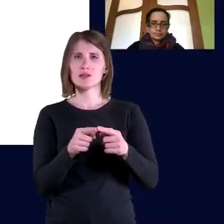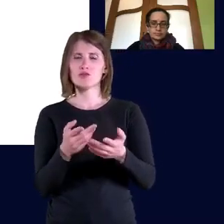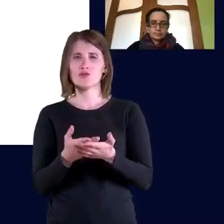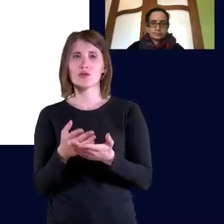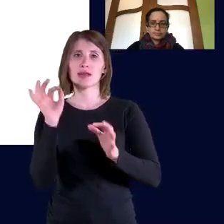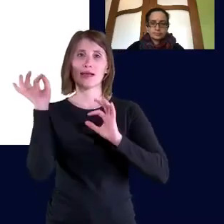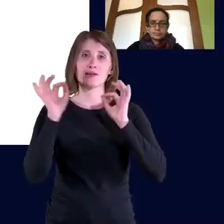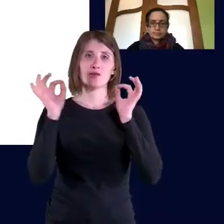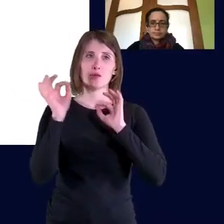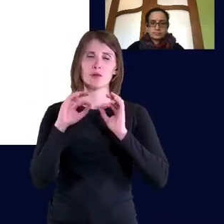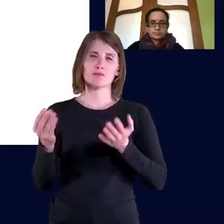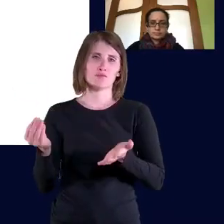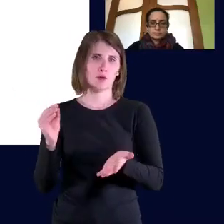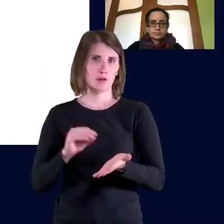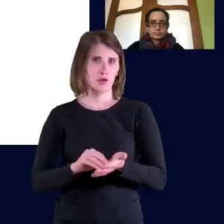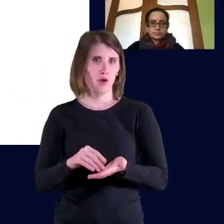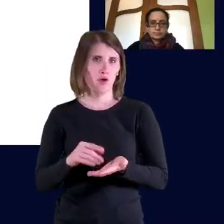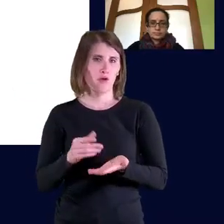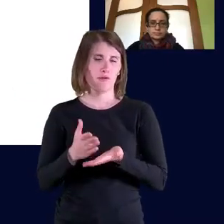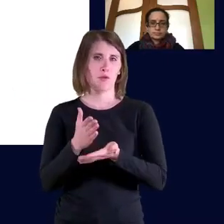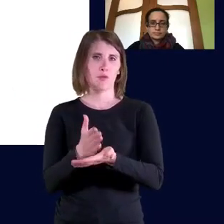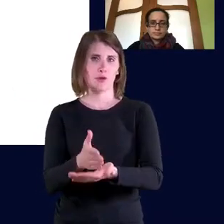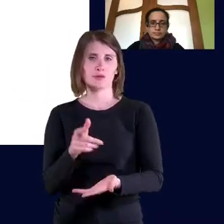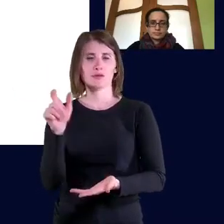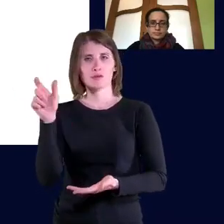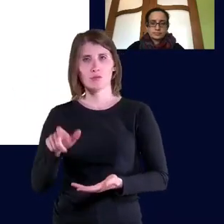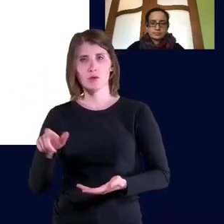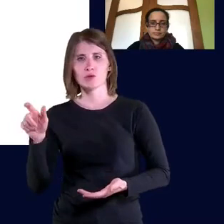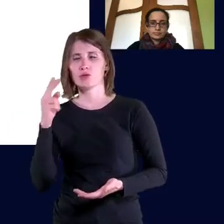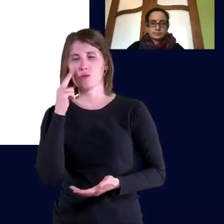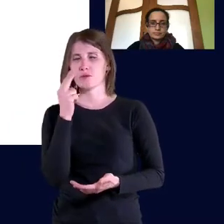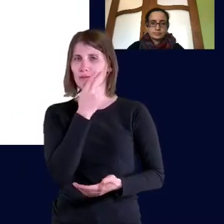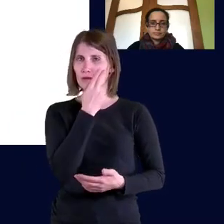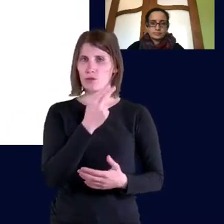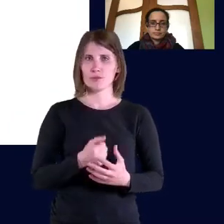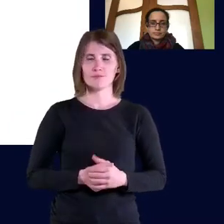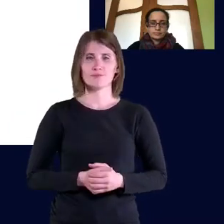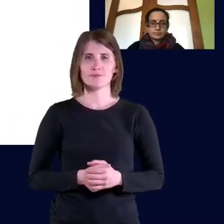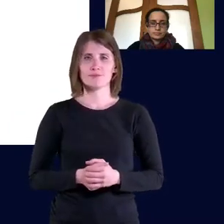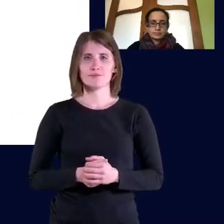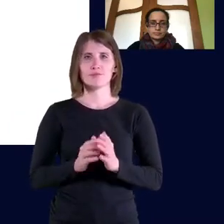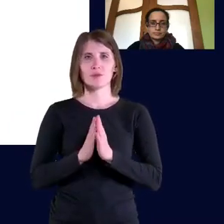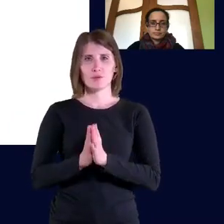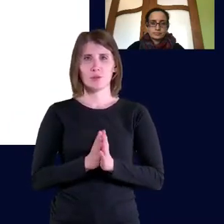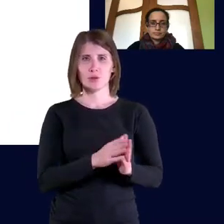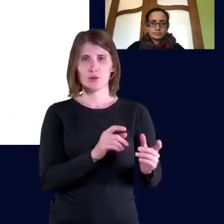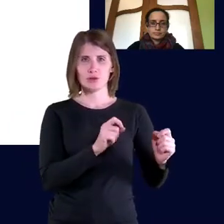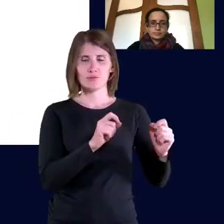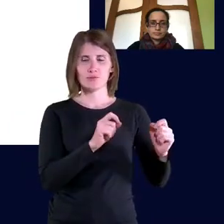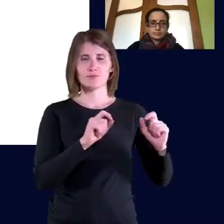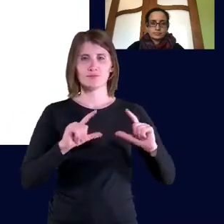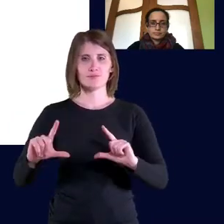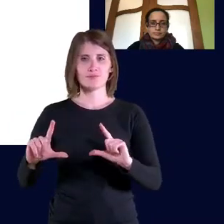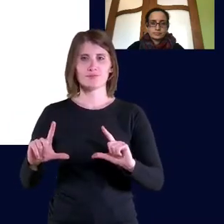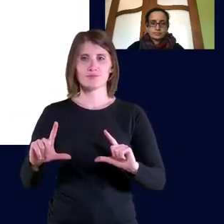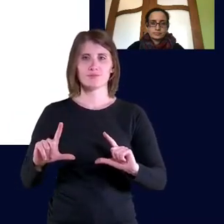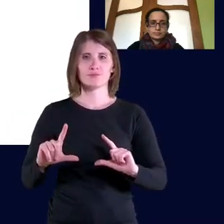takie informacje dodatkowe pomocne osobom niewidomym Bardzo proszę o kolejny slajd